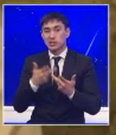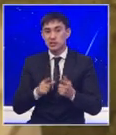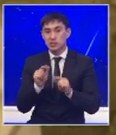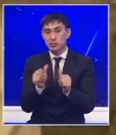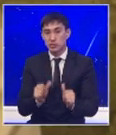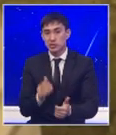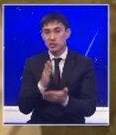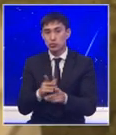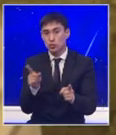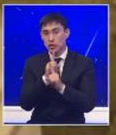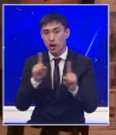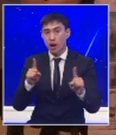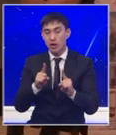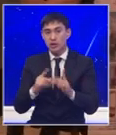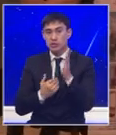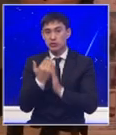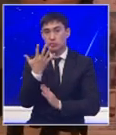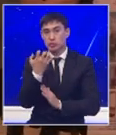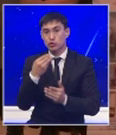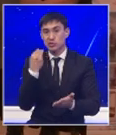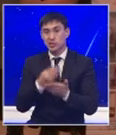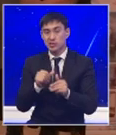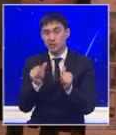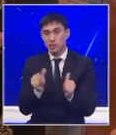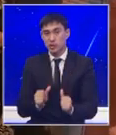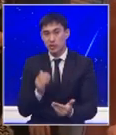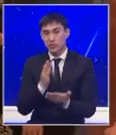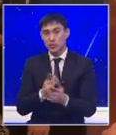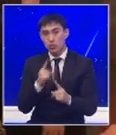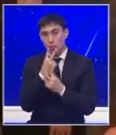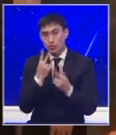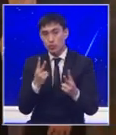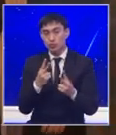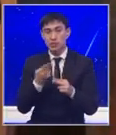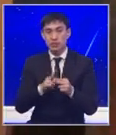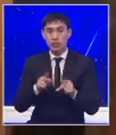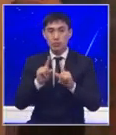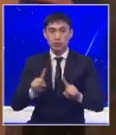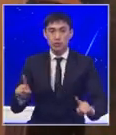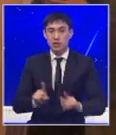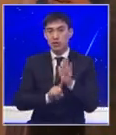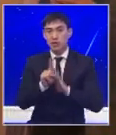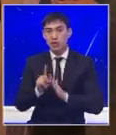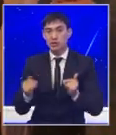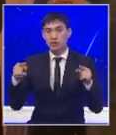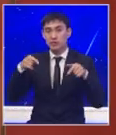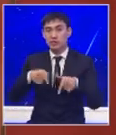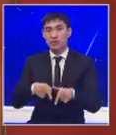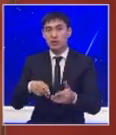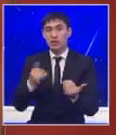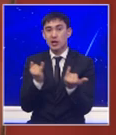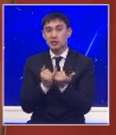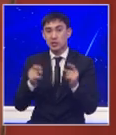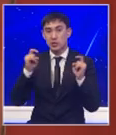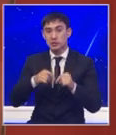сегодня хранятся уникальные в своем роде свыше 500 ценных экспонатов Неудивительно Что именно с этого музея начался визит гостей прибывших